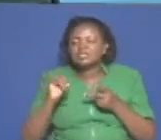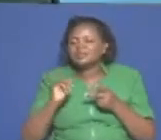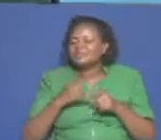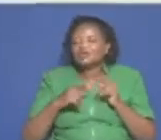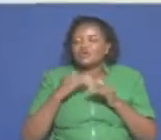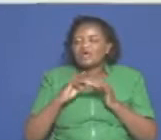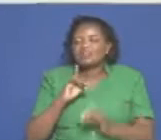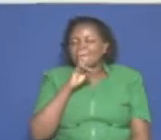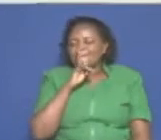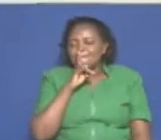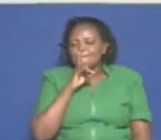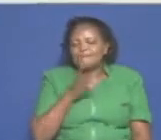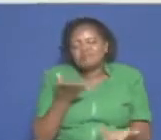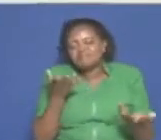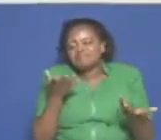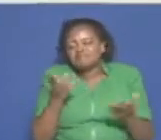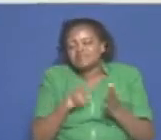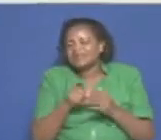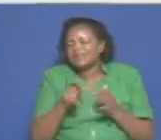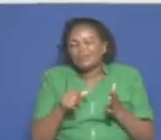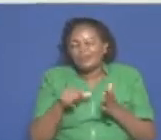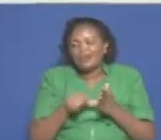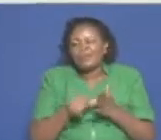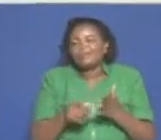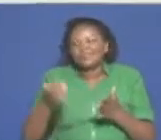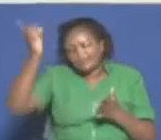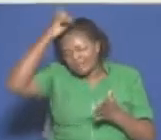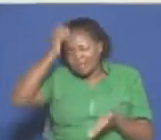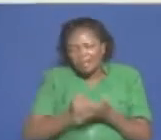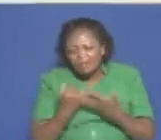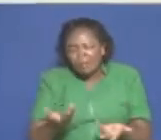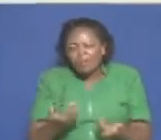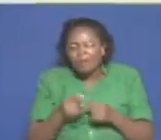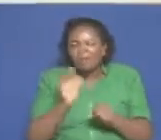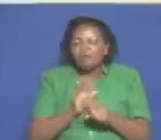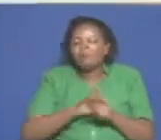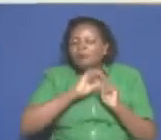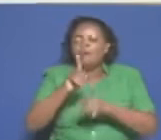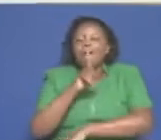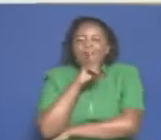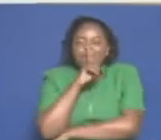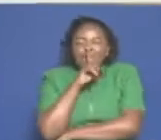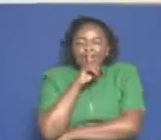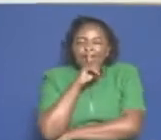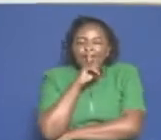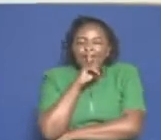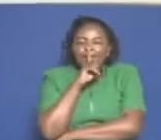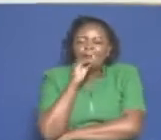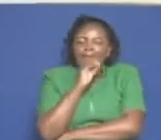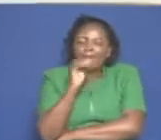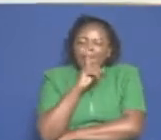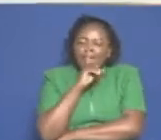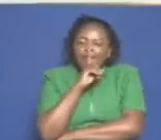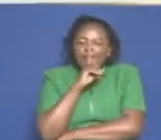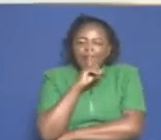wote wamenyamaza. Sasa kitu kama hiyo nataka kuniambia degree inasaidia, kwa sababu wengi wanaenda pale wananyamaza na hawasemi chochote. Na unapata bado ili bunge tu